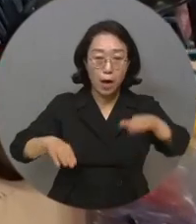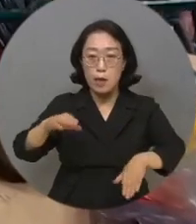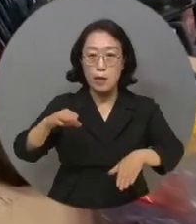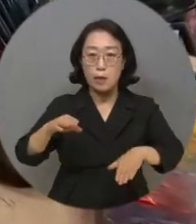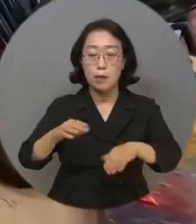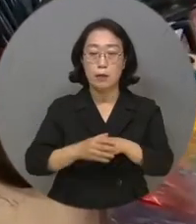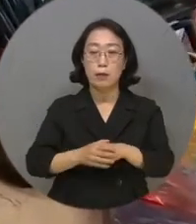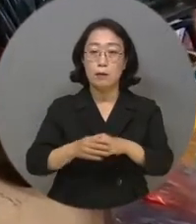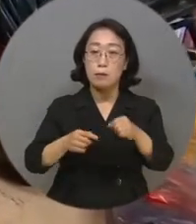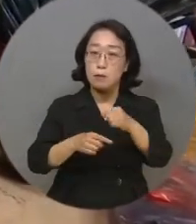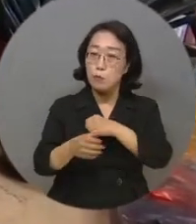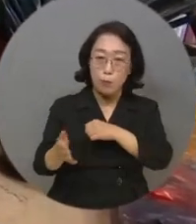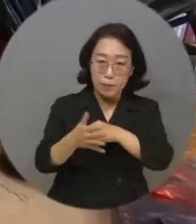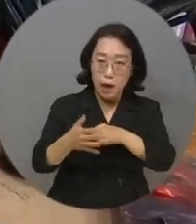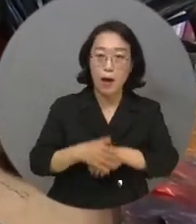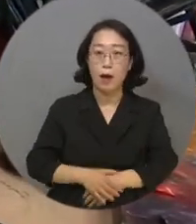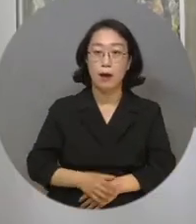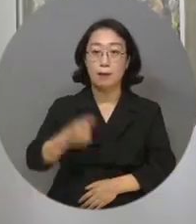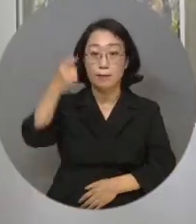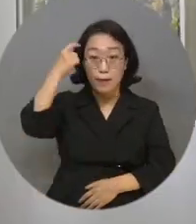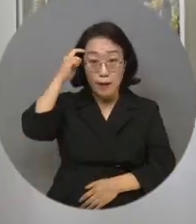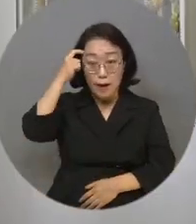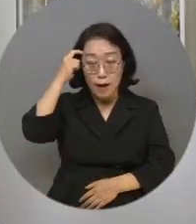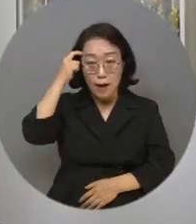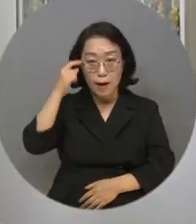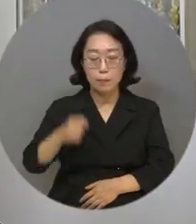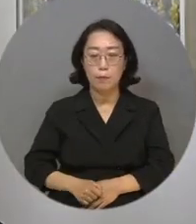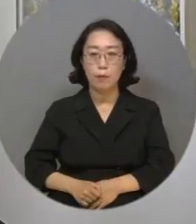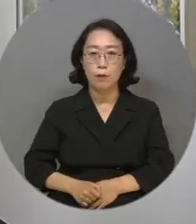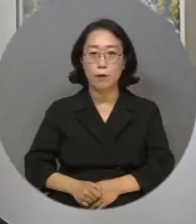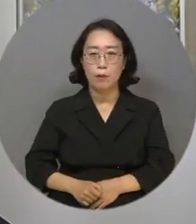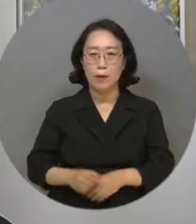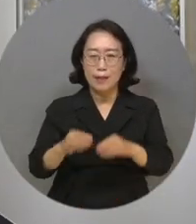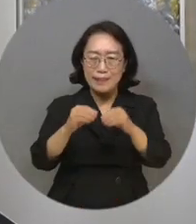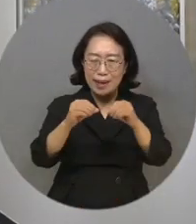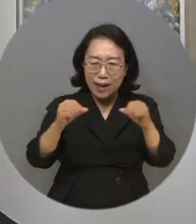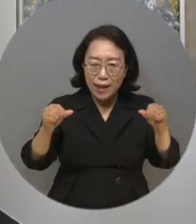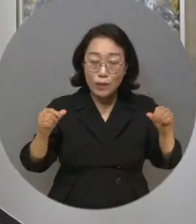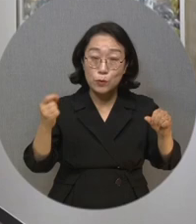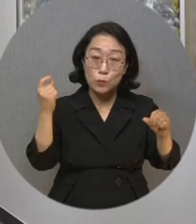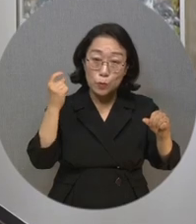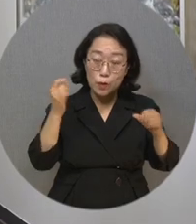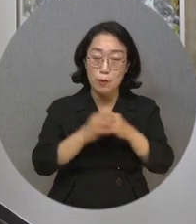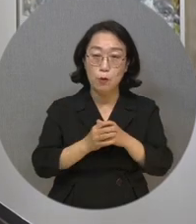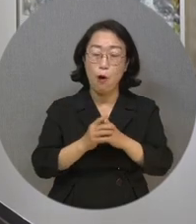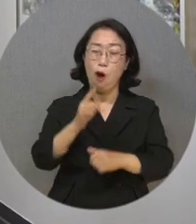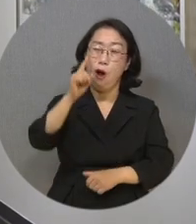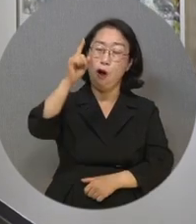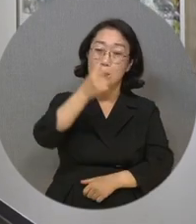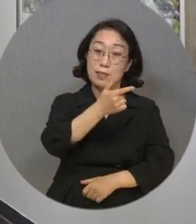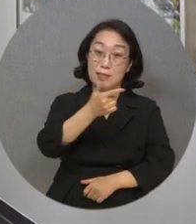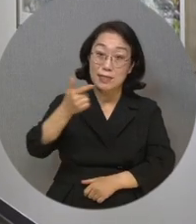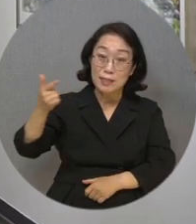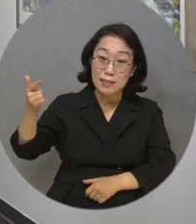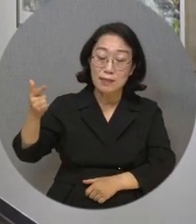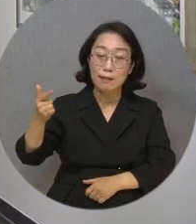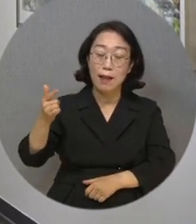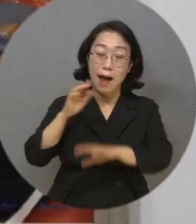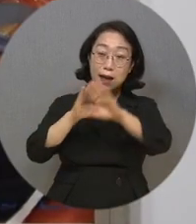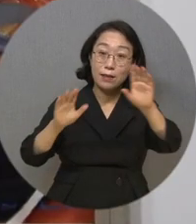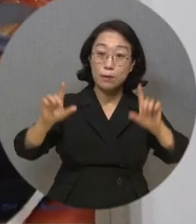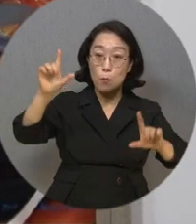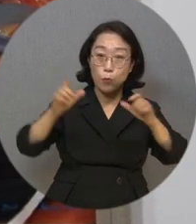구분하는 필요성을 느끼지 못한다며 미세한 소립자의 움직임이나 천문학적 우주의 구조가 비슷한